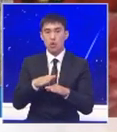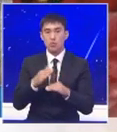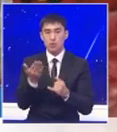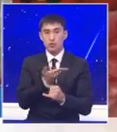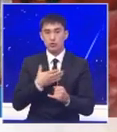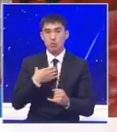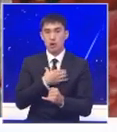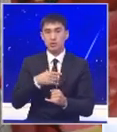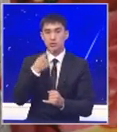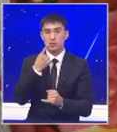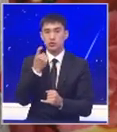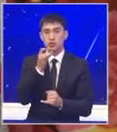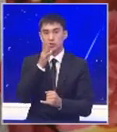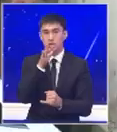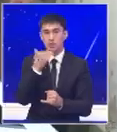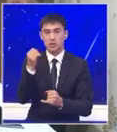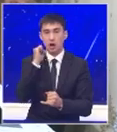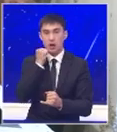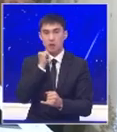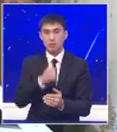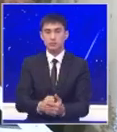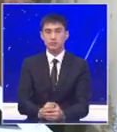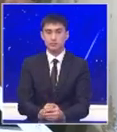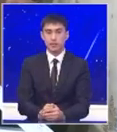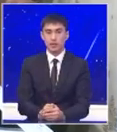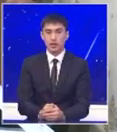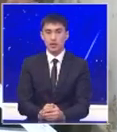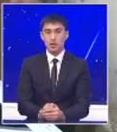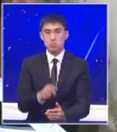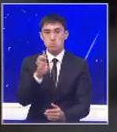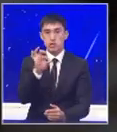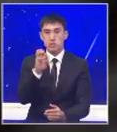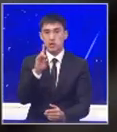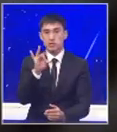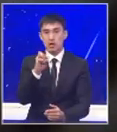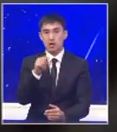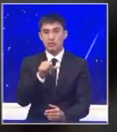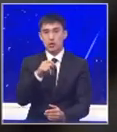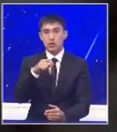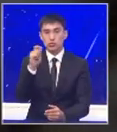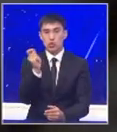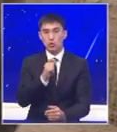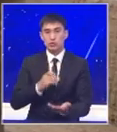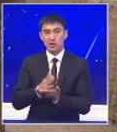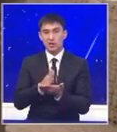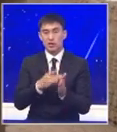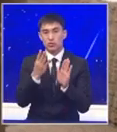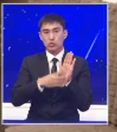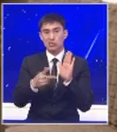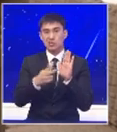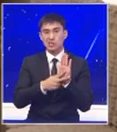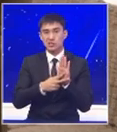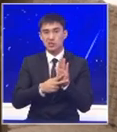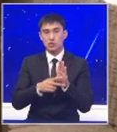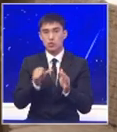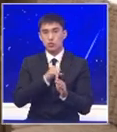үшін аса маңызды дейді жүзге таяған қария. Соғыс ардагері Берлібек Ысқақов та өз таңдауын жасады. 98-ге аяқ басқан қария ел